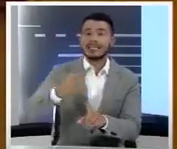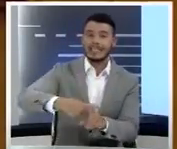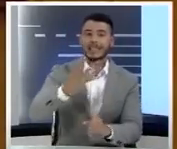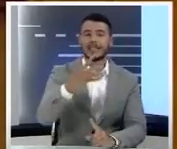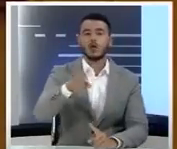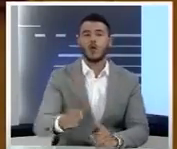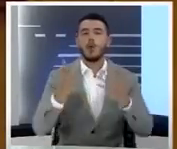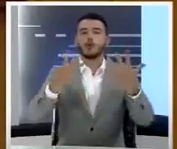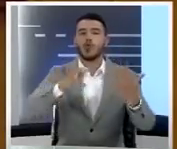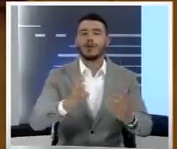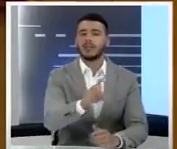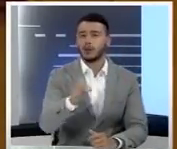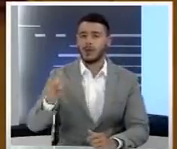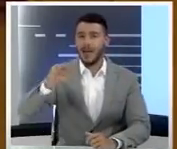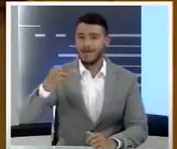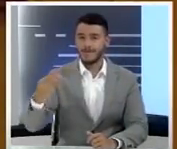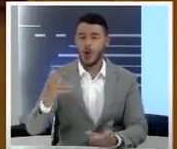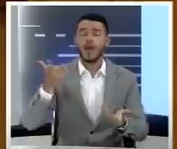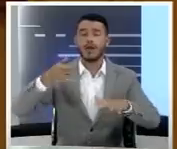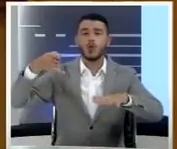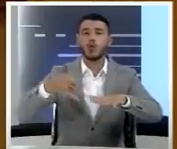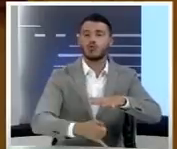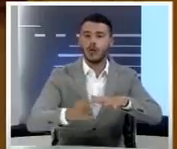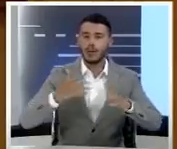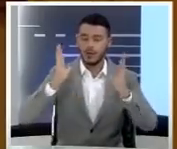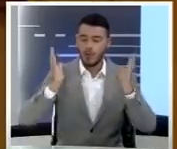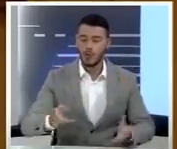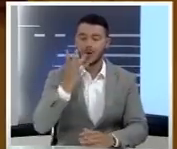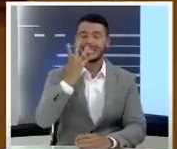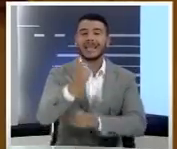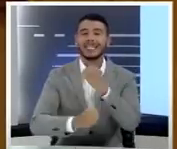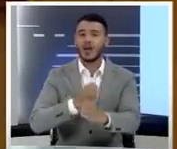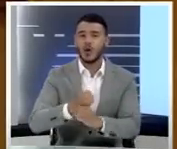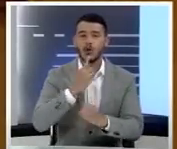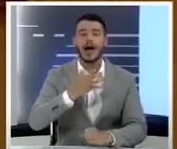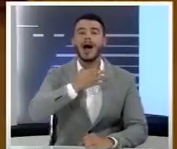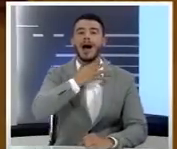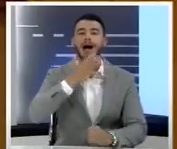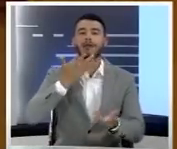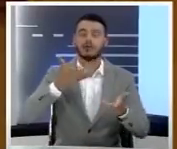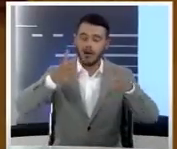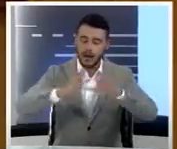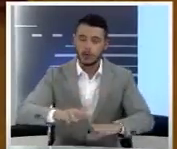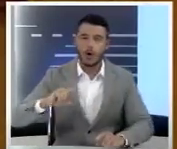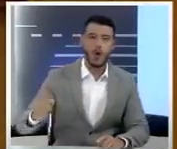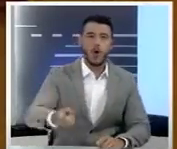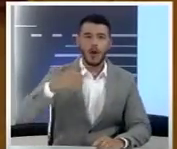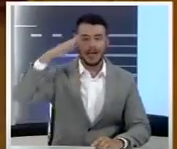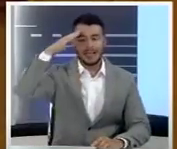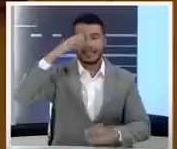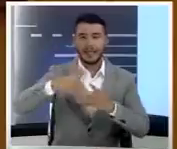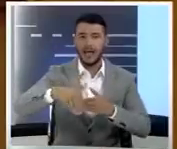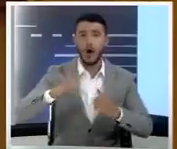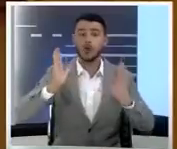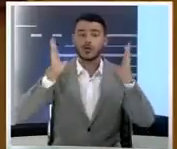άρα στην ουσία καλύπτουμε τις ανάγκες μας για τετραετία. Άρα ό,τι μπορέσουμε να πάρουμε βγαίνοντας στις